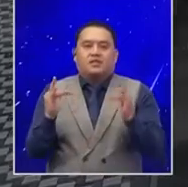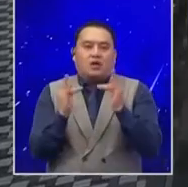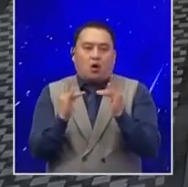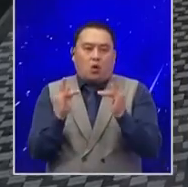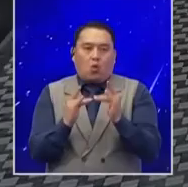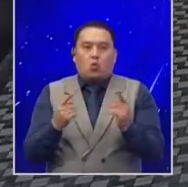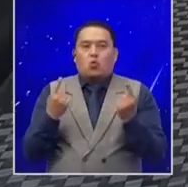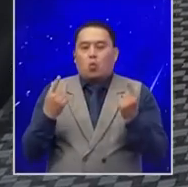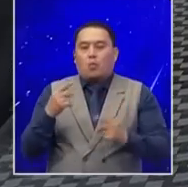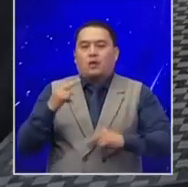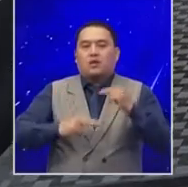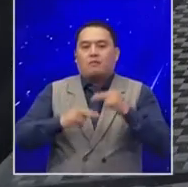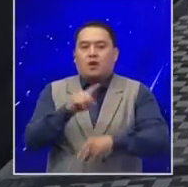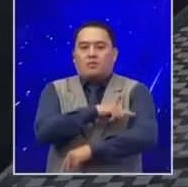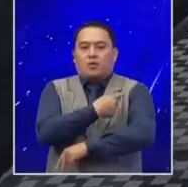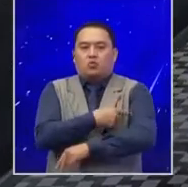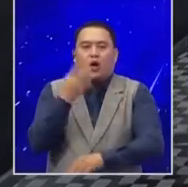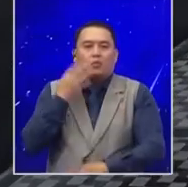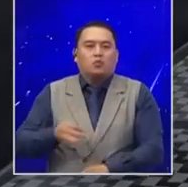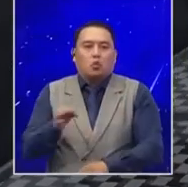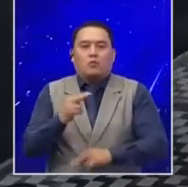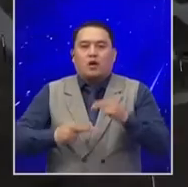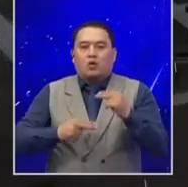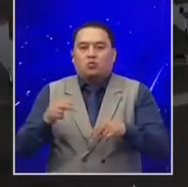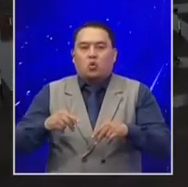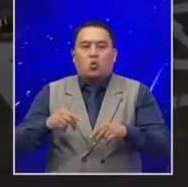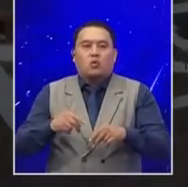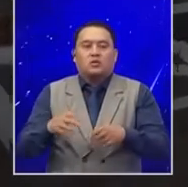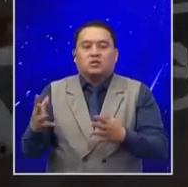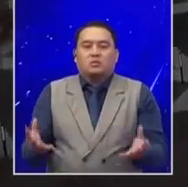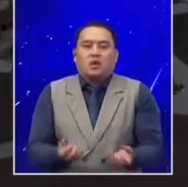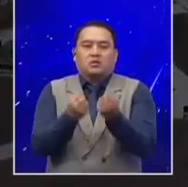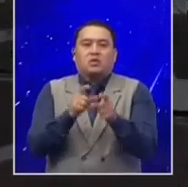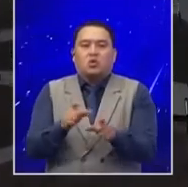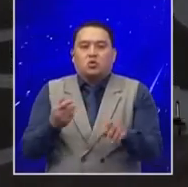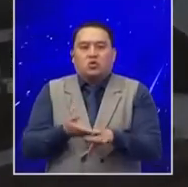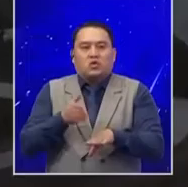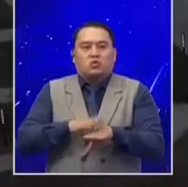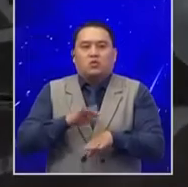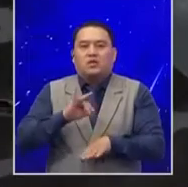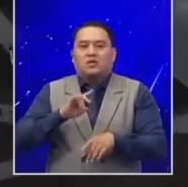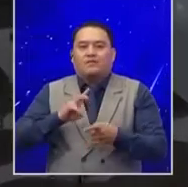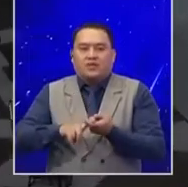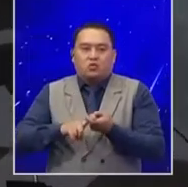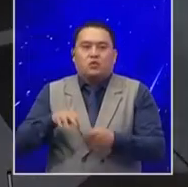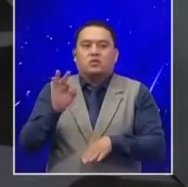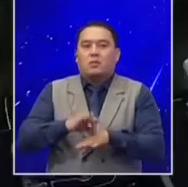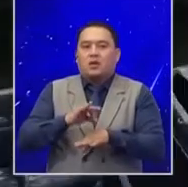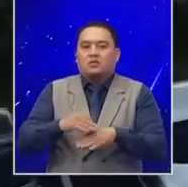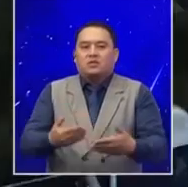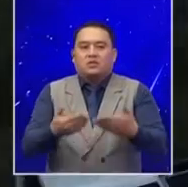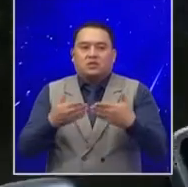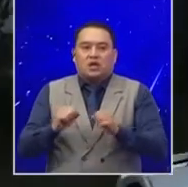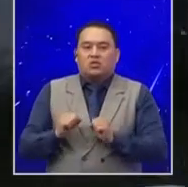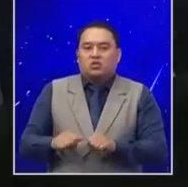самая крупная такого рода больница в ЖТСУ. Она возведена для того, чтобы спасти людей от тяжелых инфекционных болезней. «Для защиты